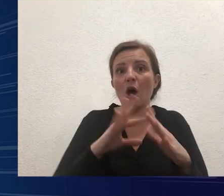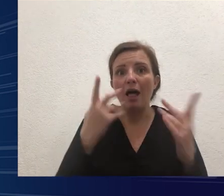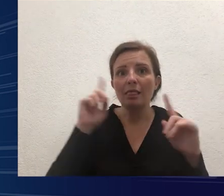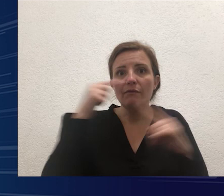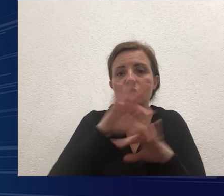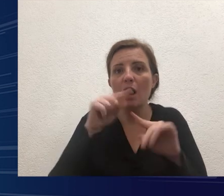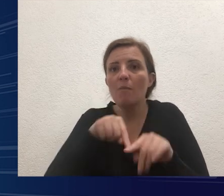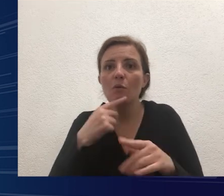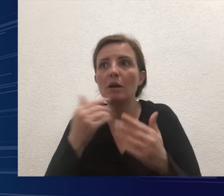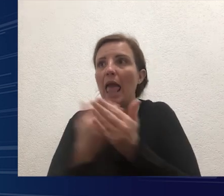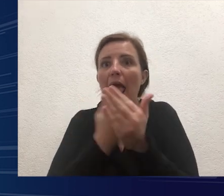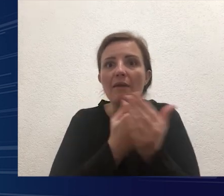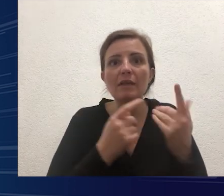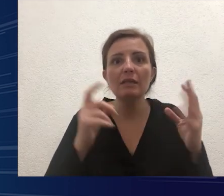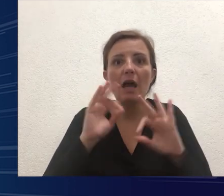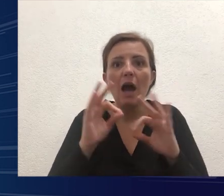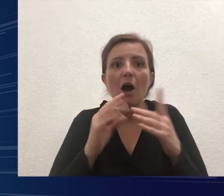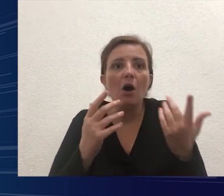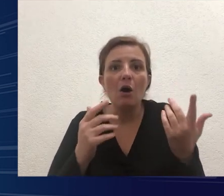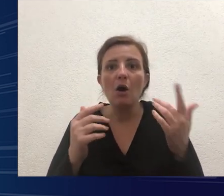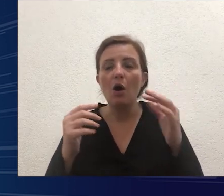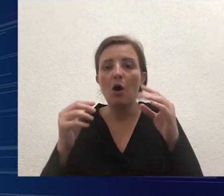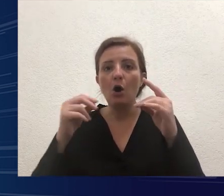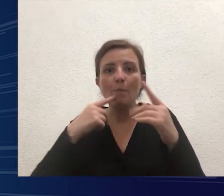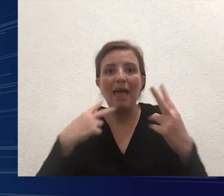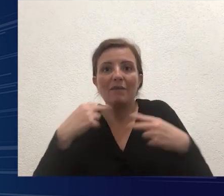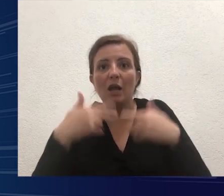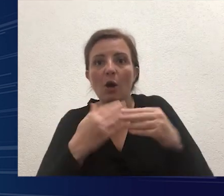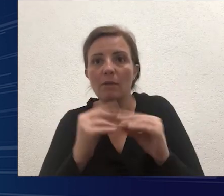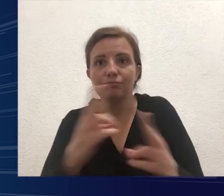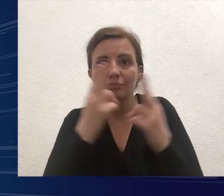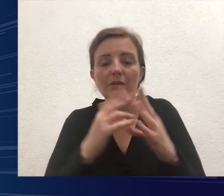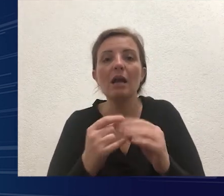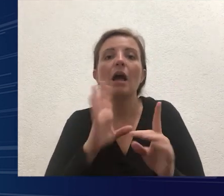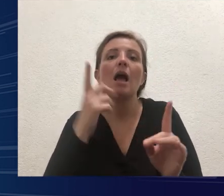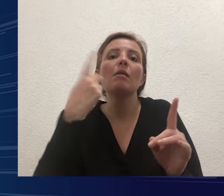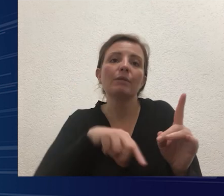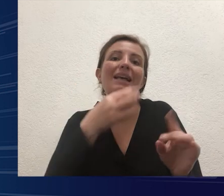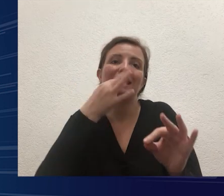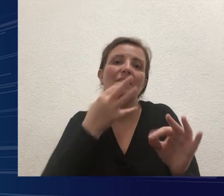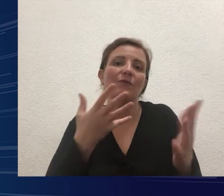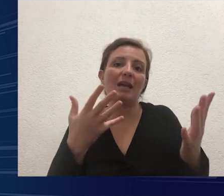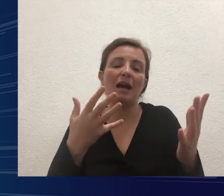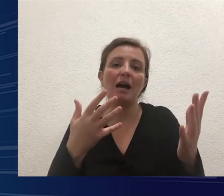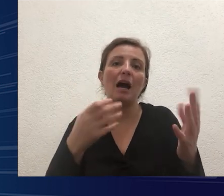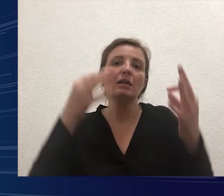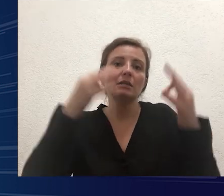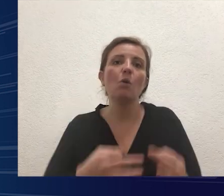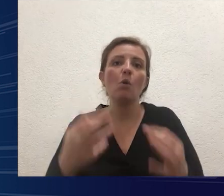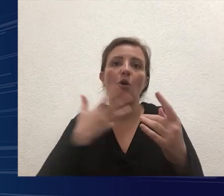persino difficile da tamponare da rendere compatibile con la prosecuzione in vita certamente si prestava una